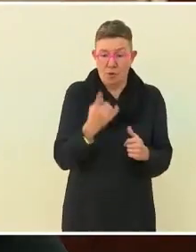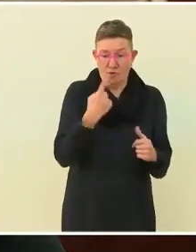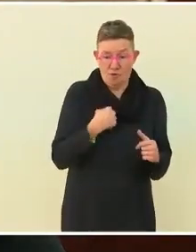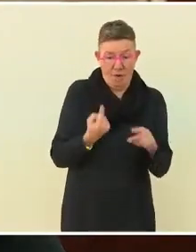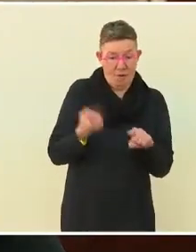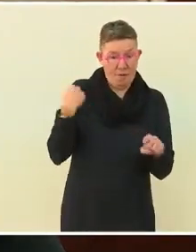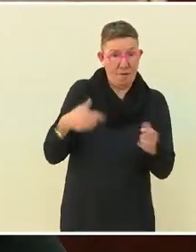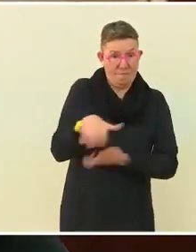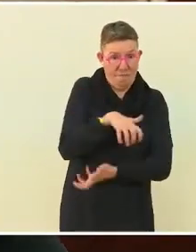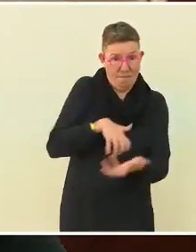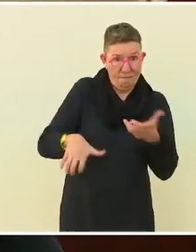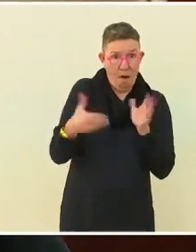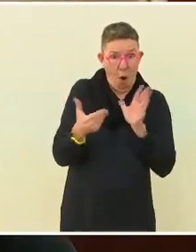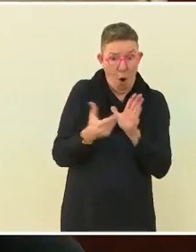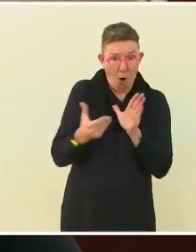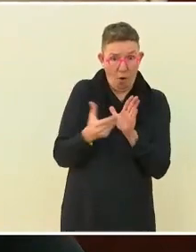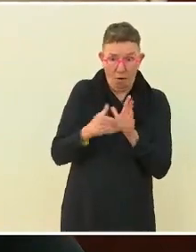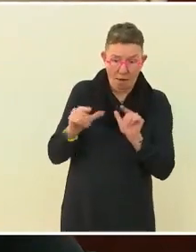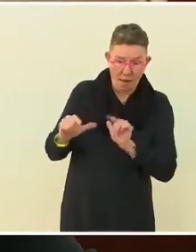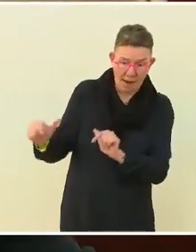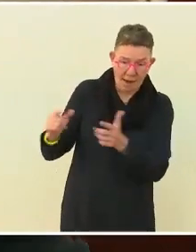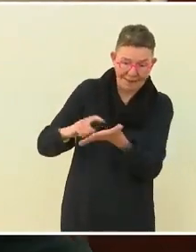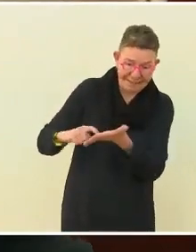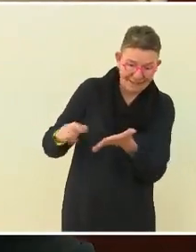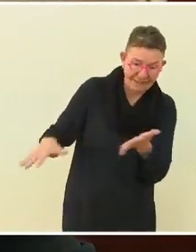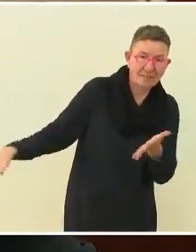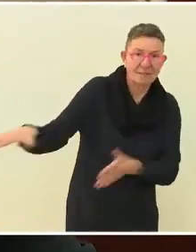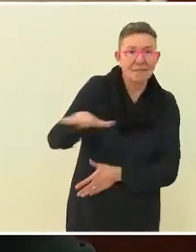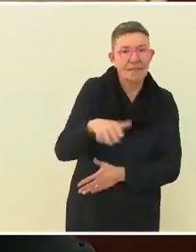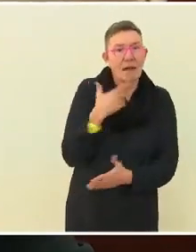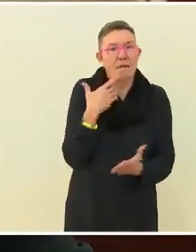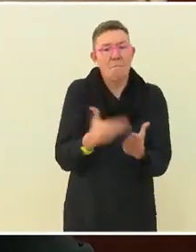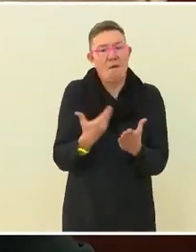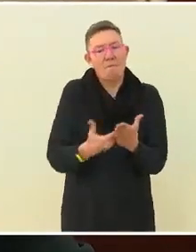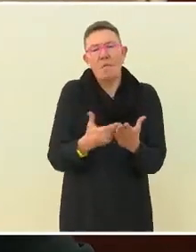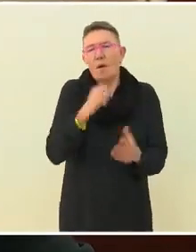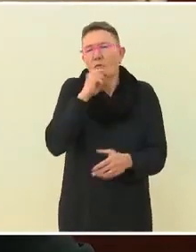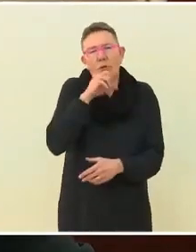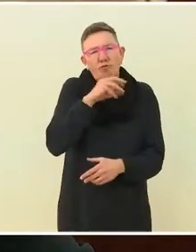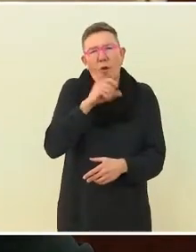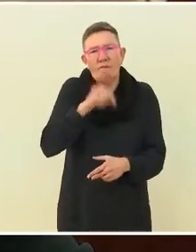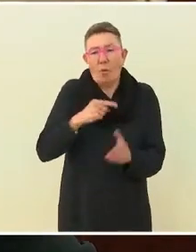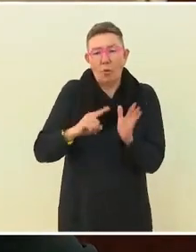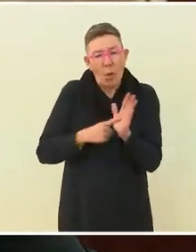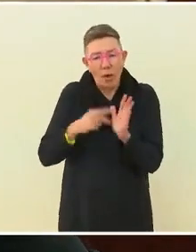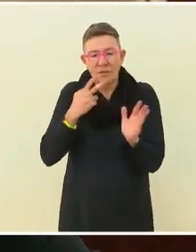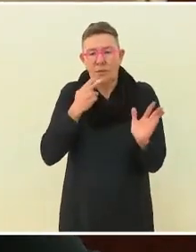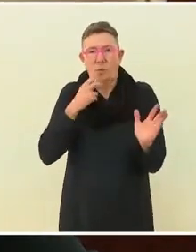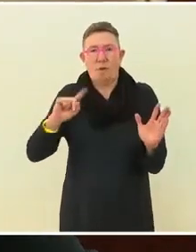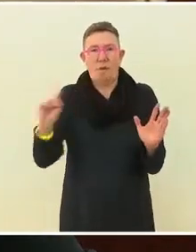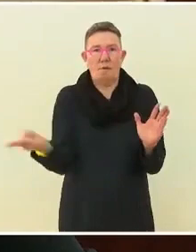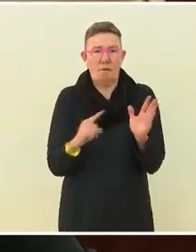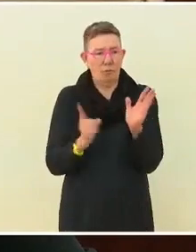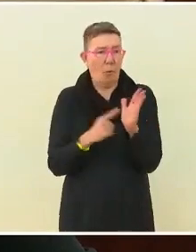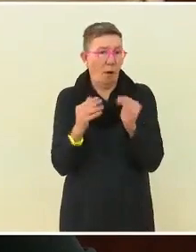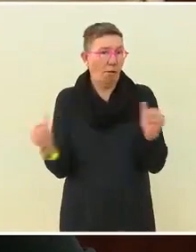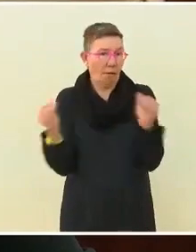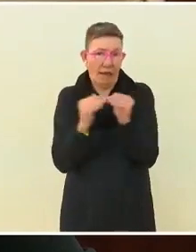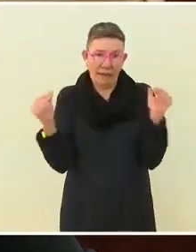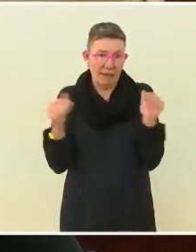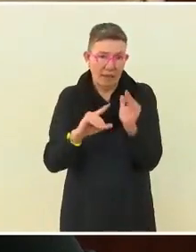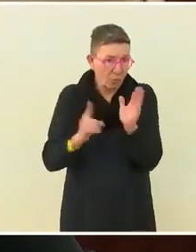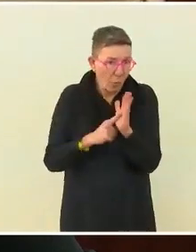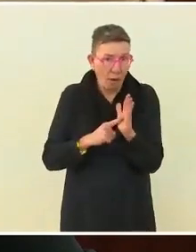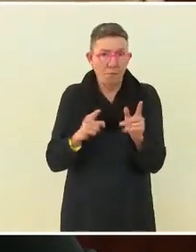notre ville portent encore les stigmates, ont démontré qu'il est urgent de remettre le droit commun, le droit à l'égalité, le droit